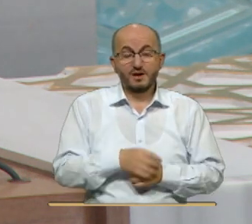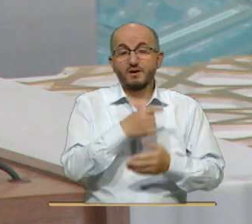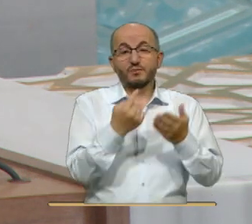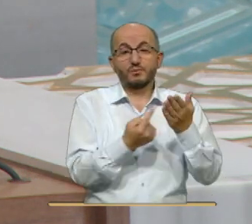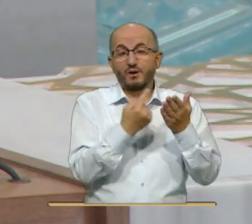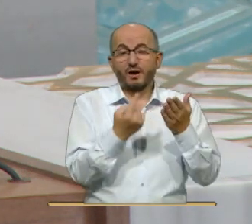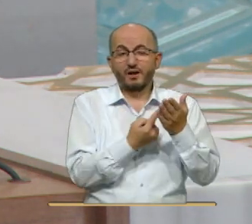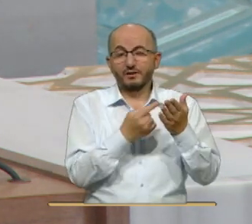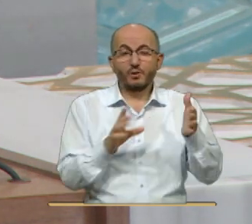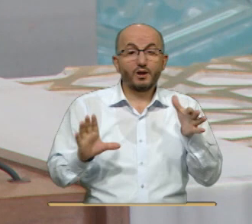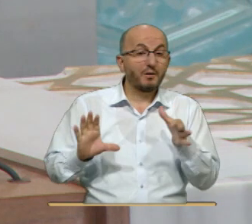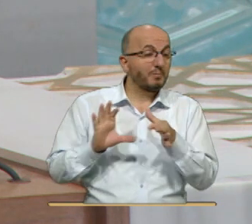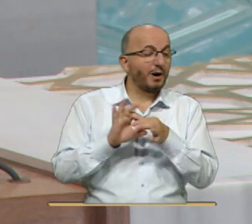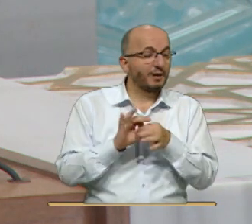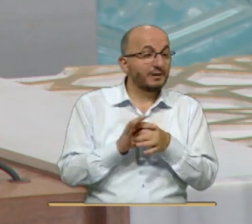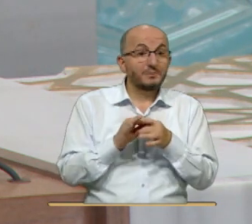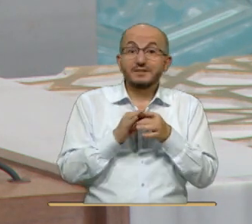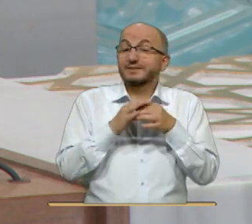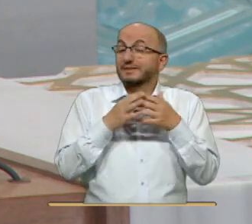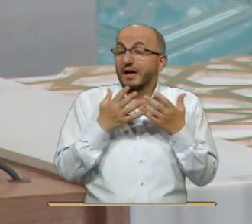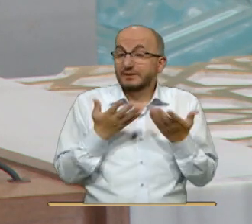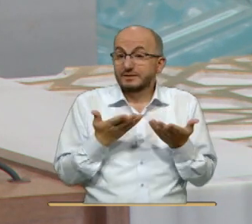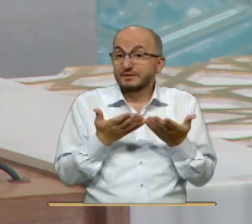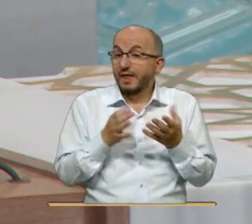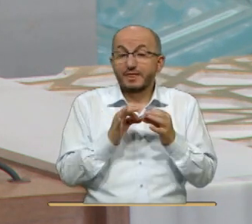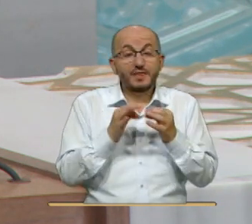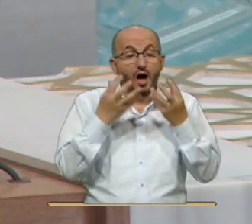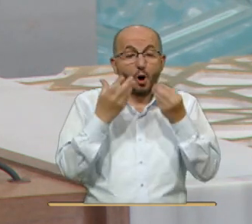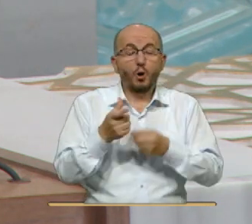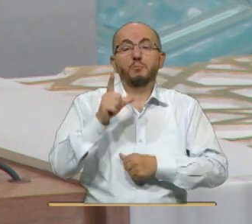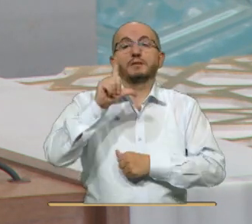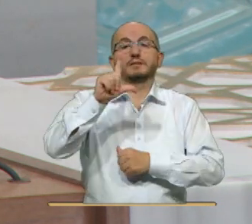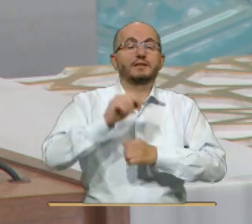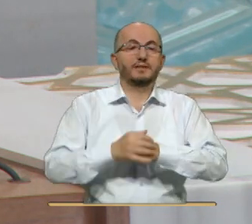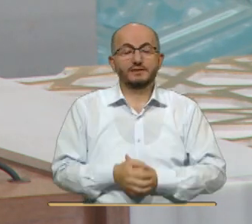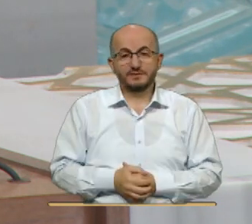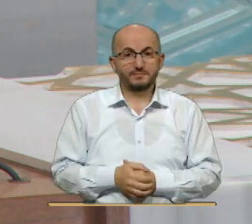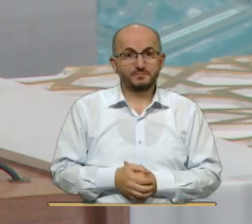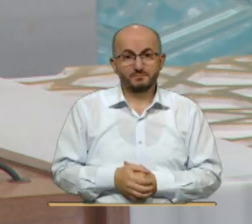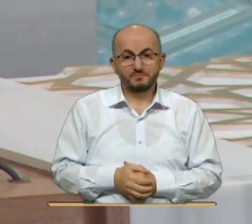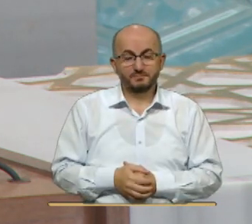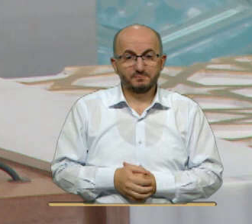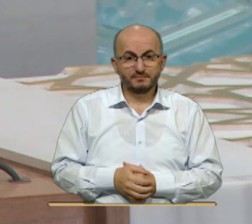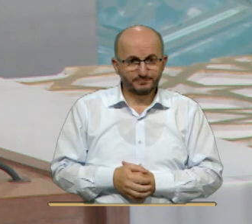Kur'an'la olan ilişkimiz nedir, ne olması gerekir?